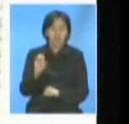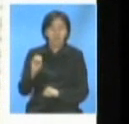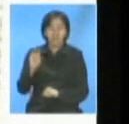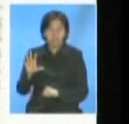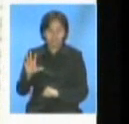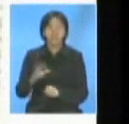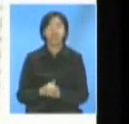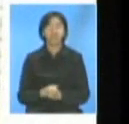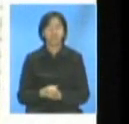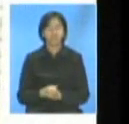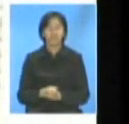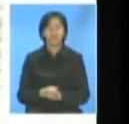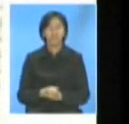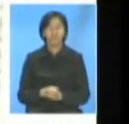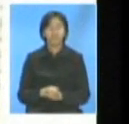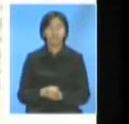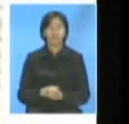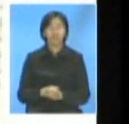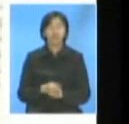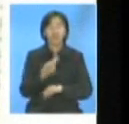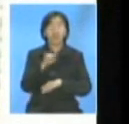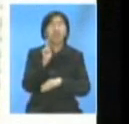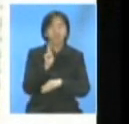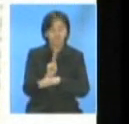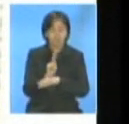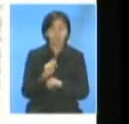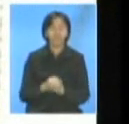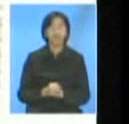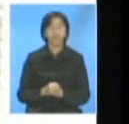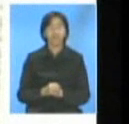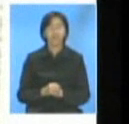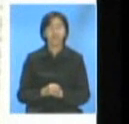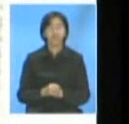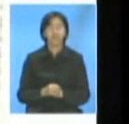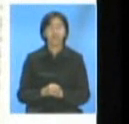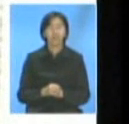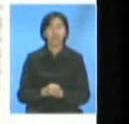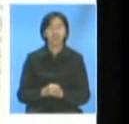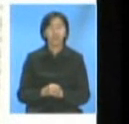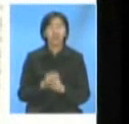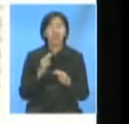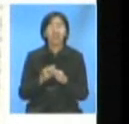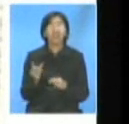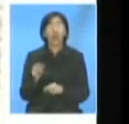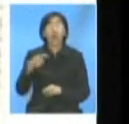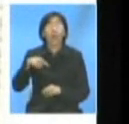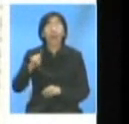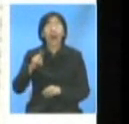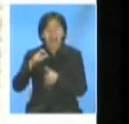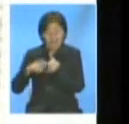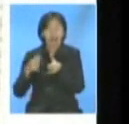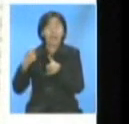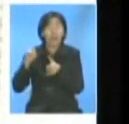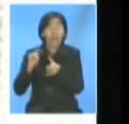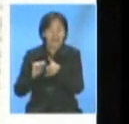2555นี่เองครับท่านประธานท่านประธานนะใช้โนมินีใช้อักษรย่อว่าปอปลาแล้ว